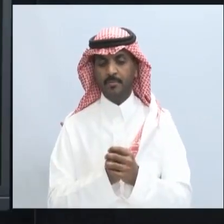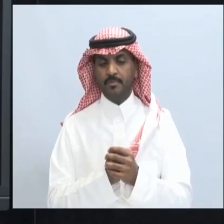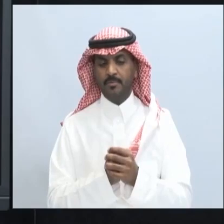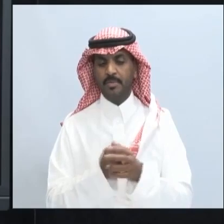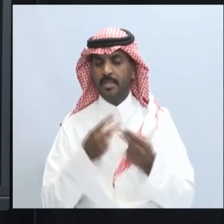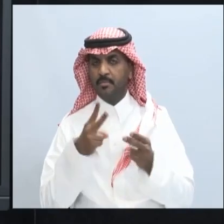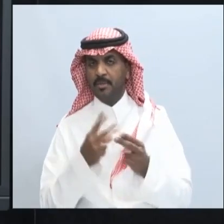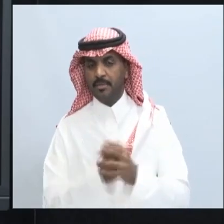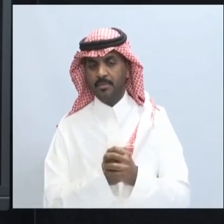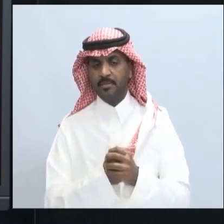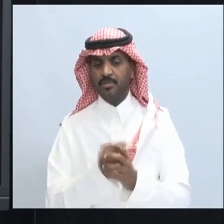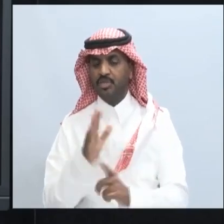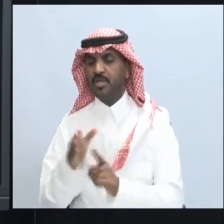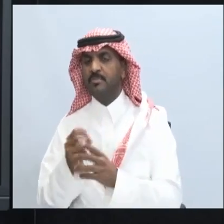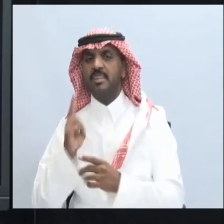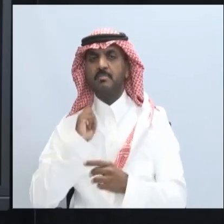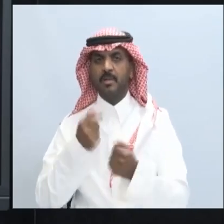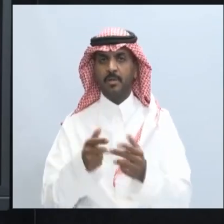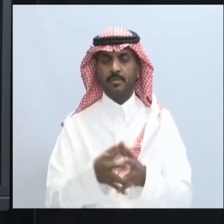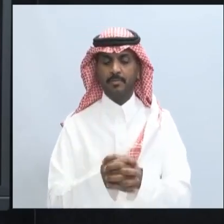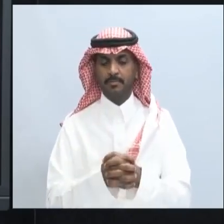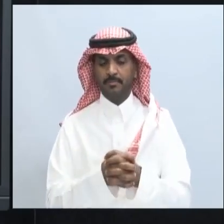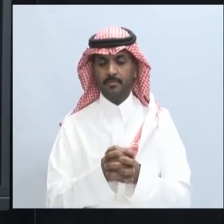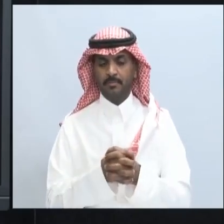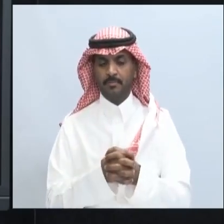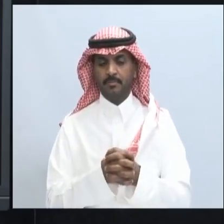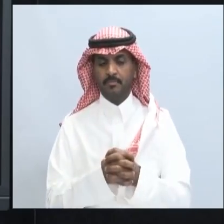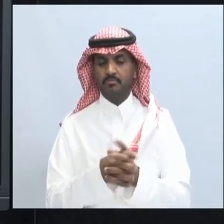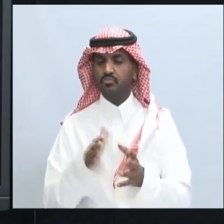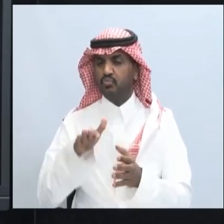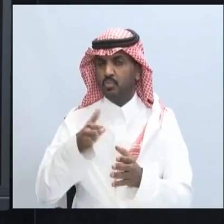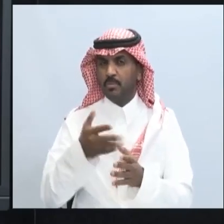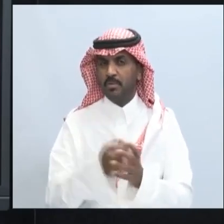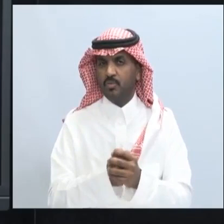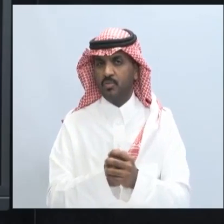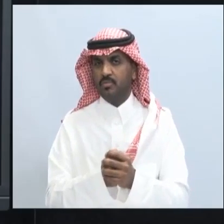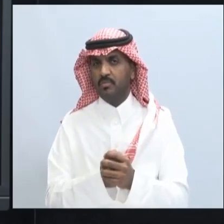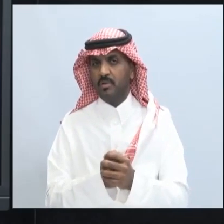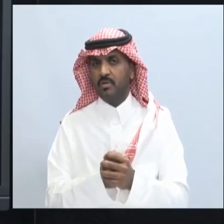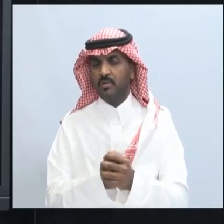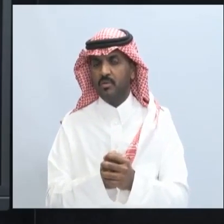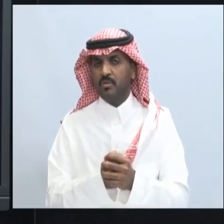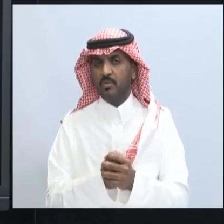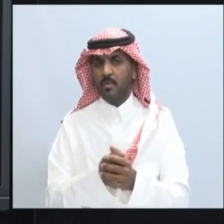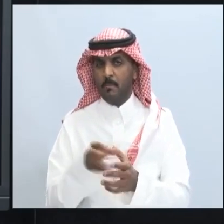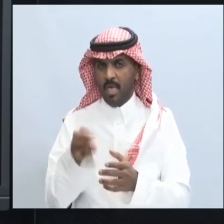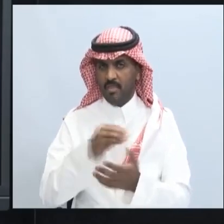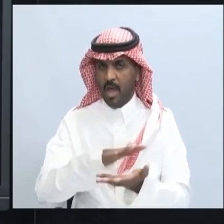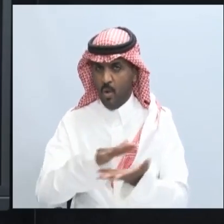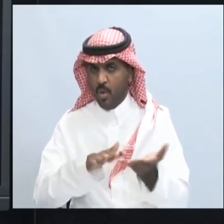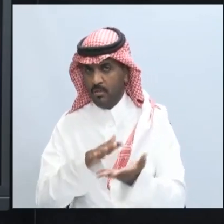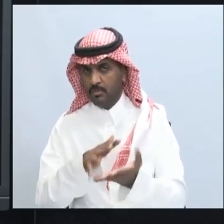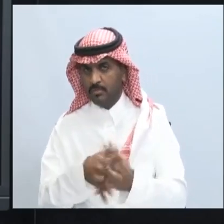تبدا عنده جانب الذمه الماليه او ربما يكون اثناء في بعض الاحوال يكون